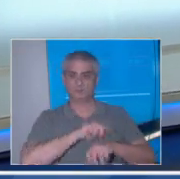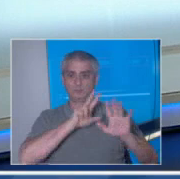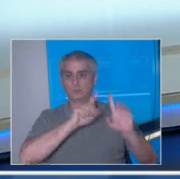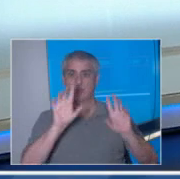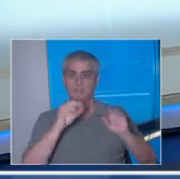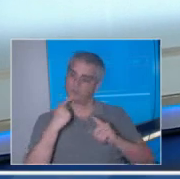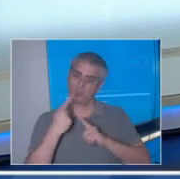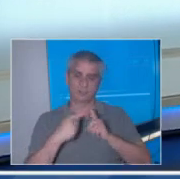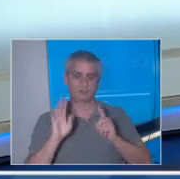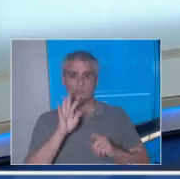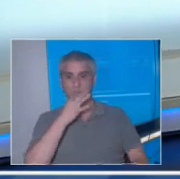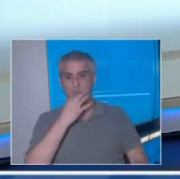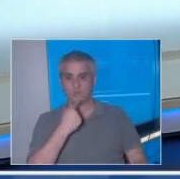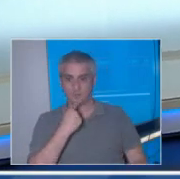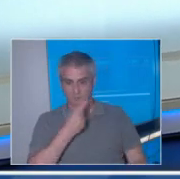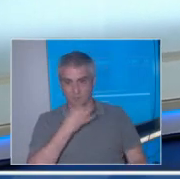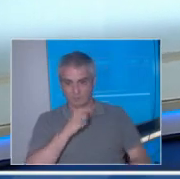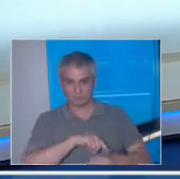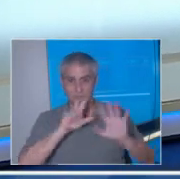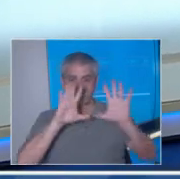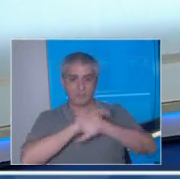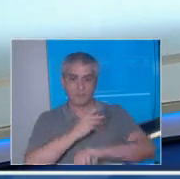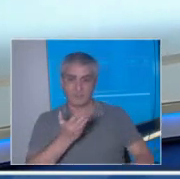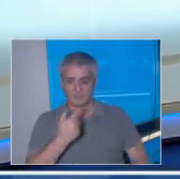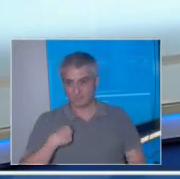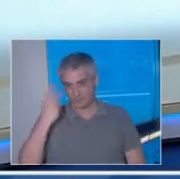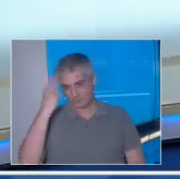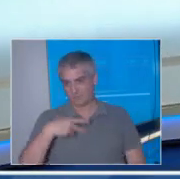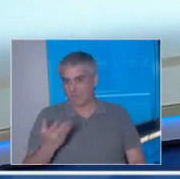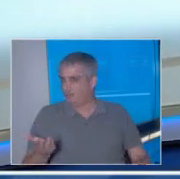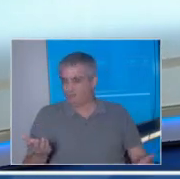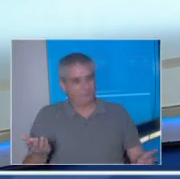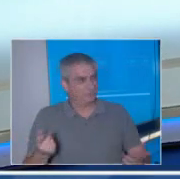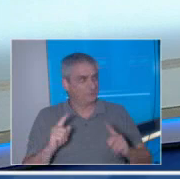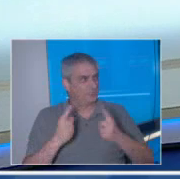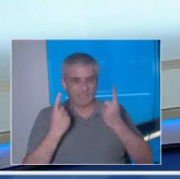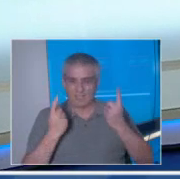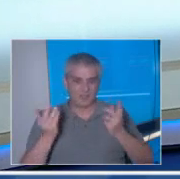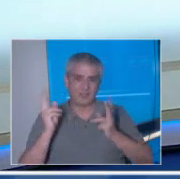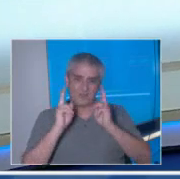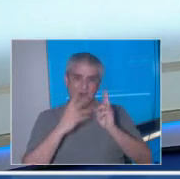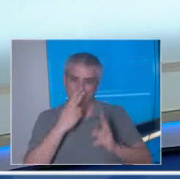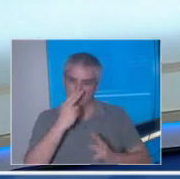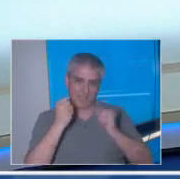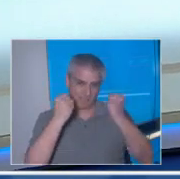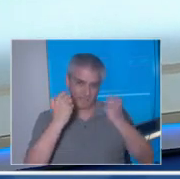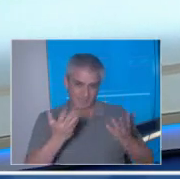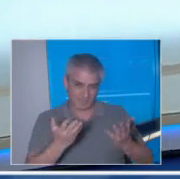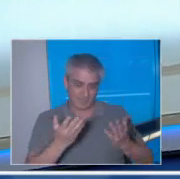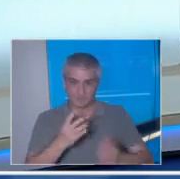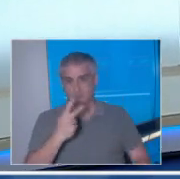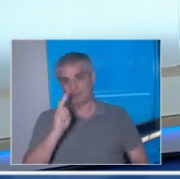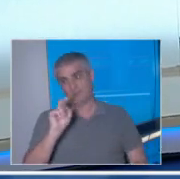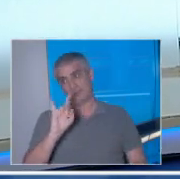ל-10, אמרו עוד חצי שעה נתניהו נואם, נאם בסוף ב-8 בערב. אנחנו ידענו, הבנו את זה. הבנו שזה יקרה, שירצר אותה הפגנה וזה. בדיוק.